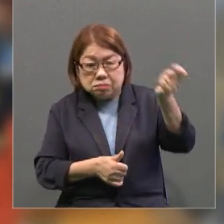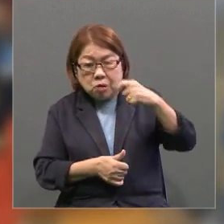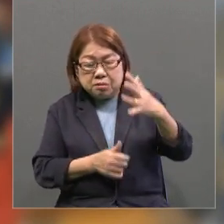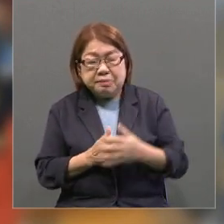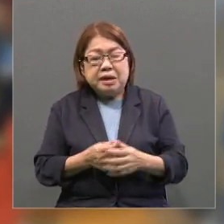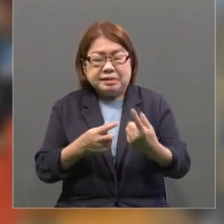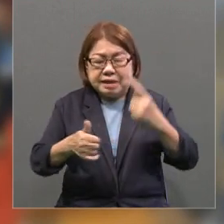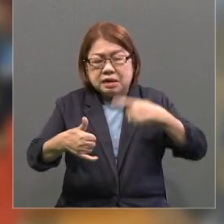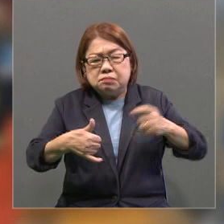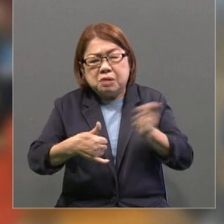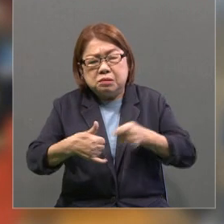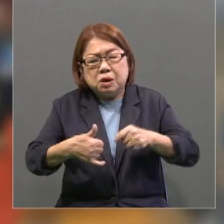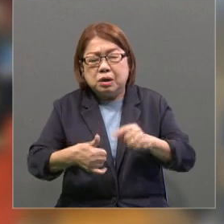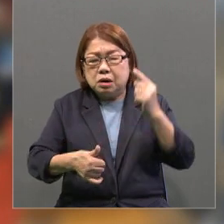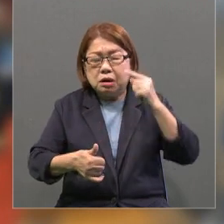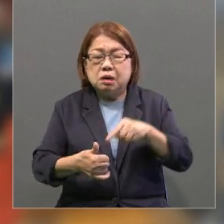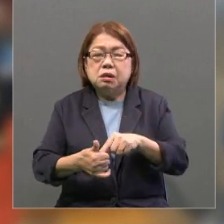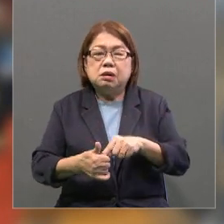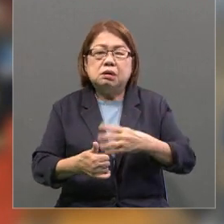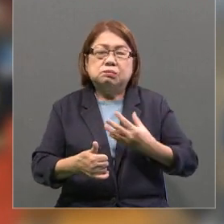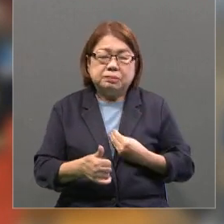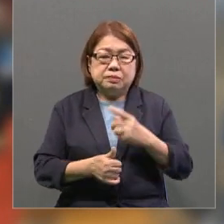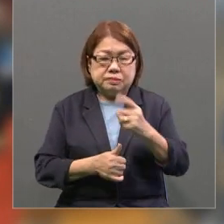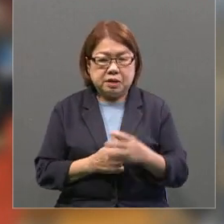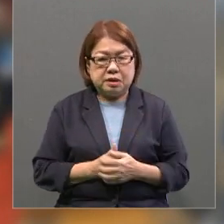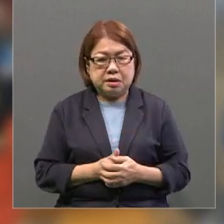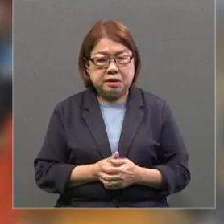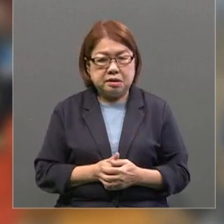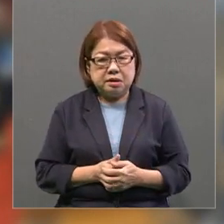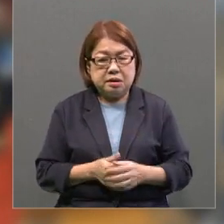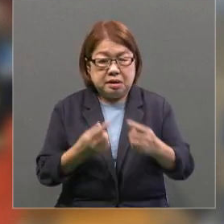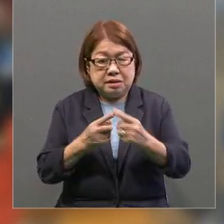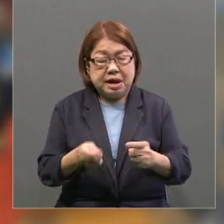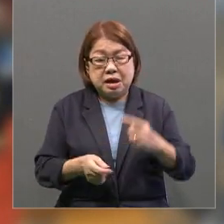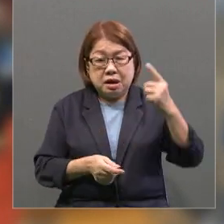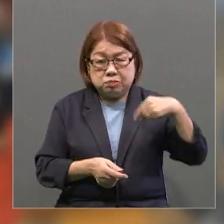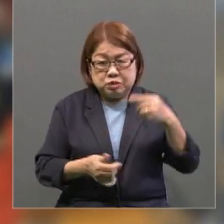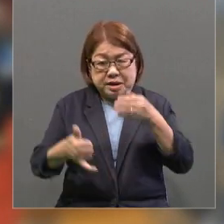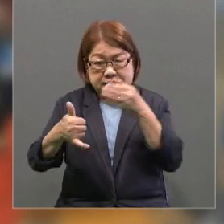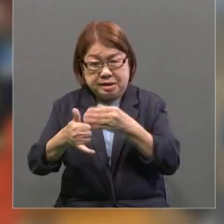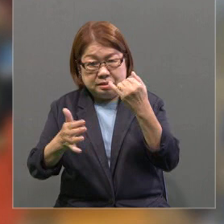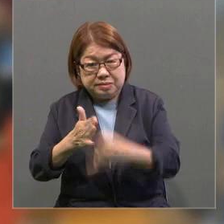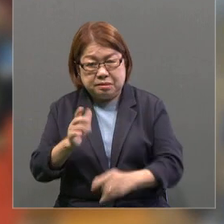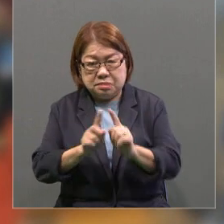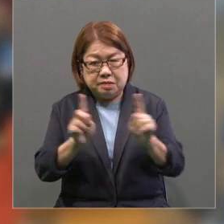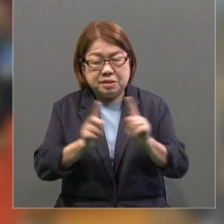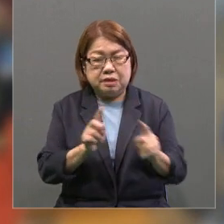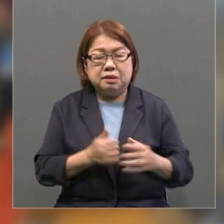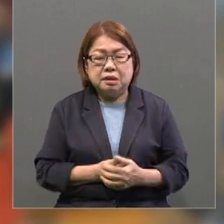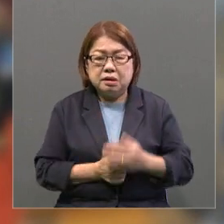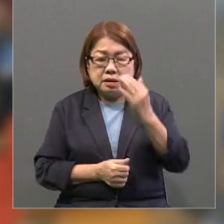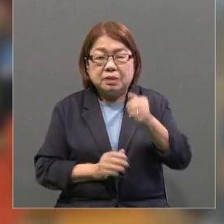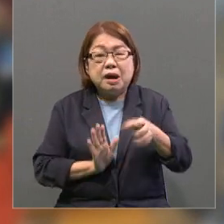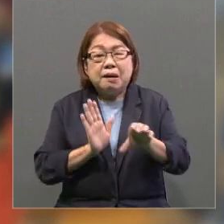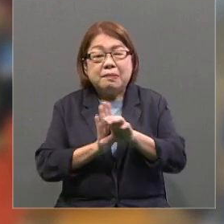ทำร้ายจนถึงแก่ความตายไม่ใช่ข้อหาฆ่าคนตายส่วนมิ้นไม่ถูกแจ้งข้อหาเดียวกันที่ทำร้ายผู้อื่นนึกถึงแก่ความตายเพราะ